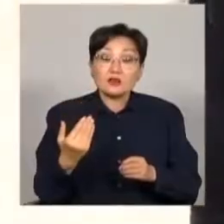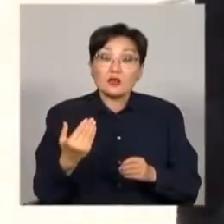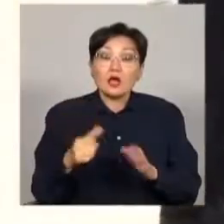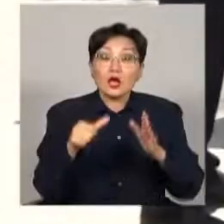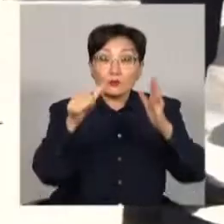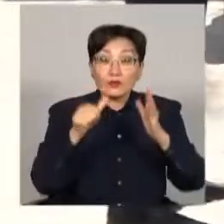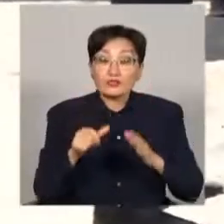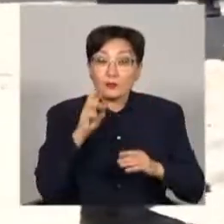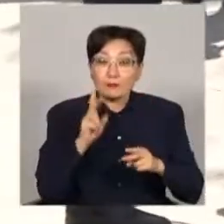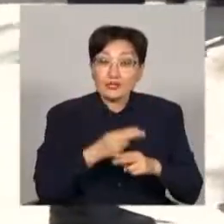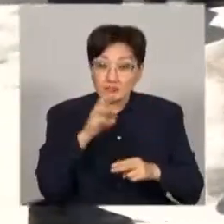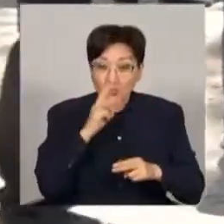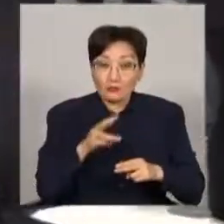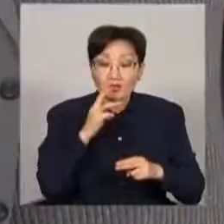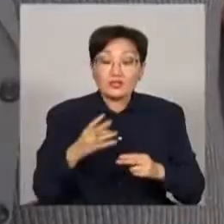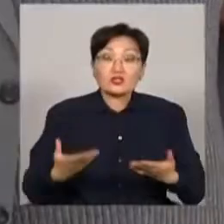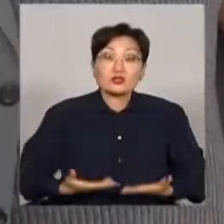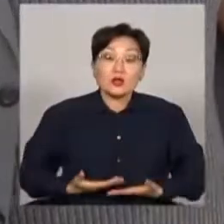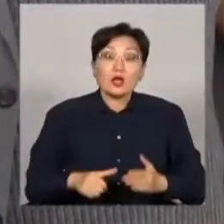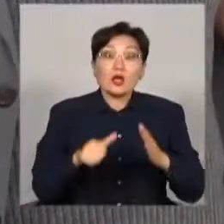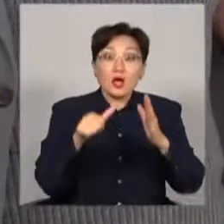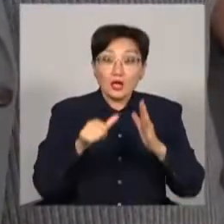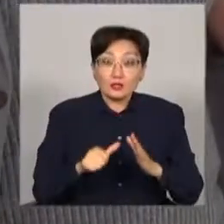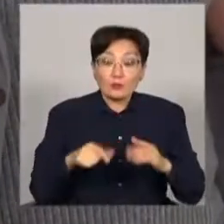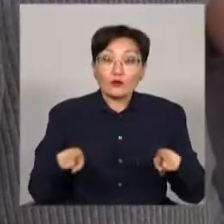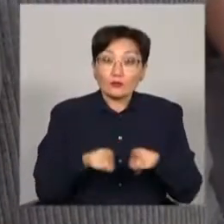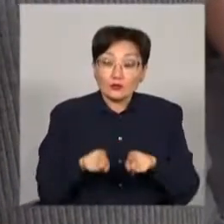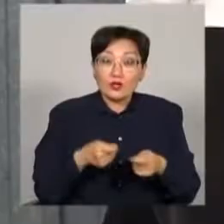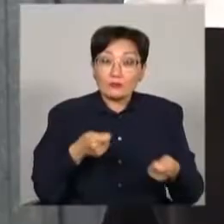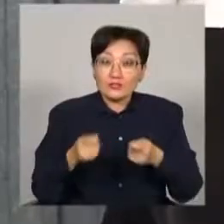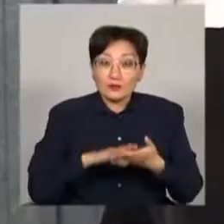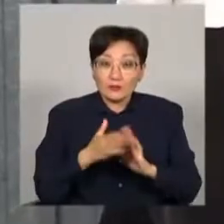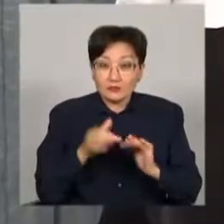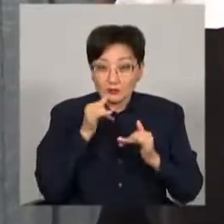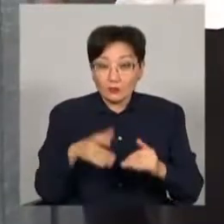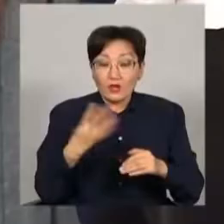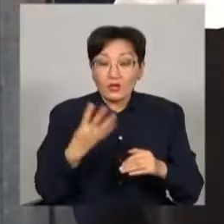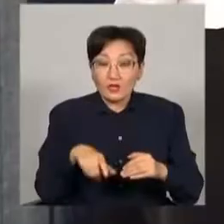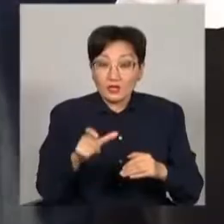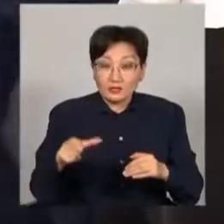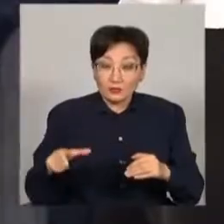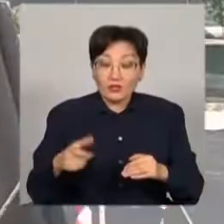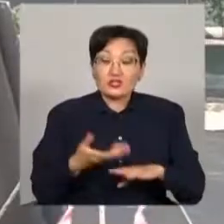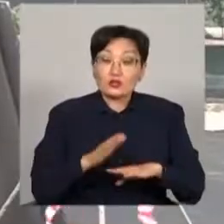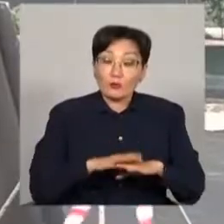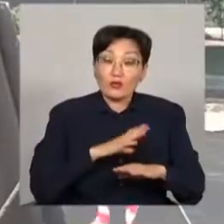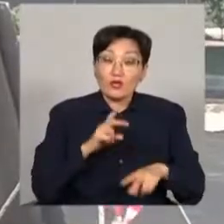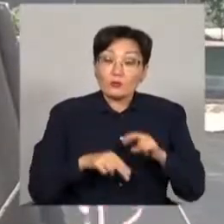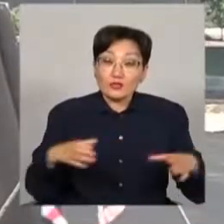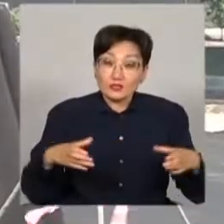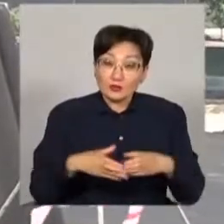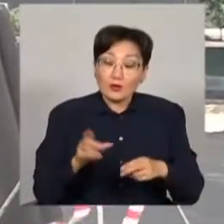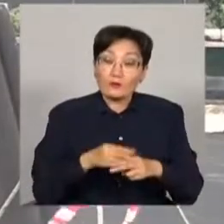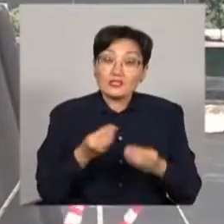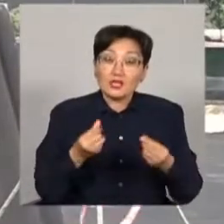6 ай бойы айлығымды ала алмау, 6 ай бойы басшылықтың осал түсін таба алмау мына тұрған 40 адамға сын болды. Дәл құрылыс алаңында мүлдем